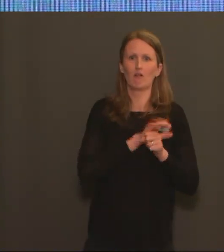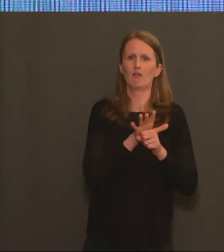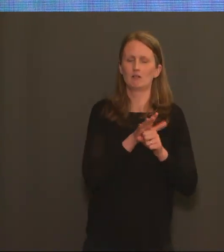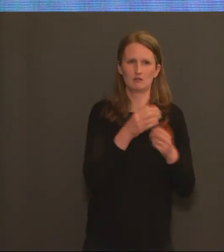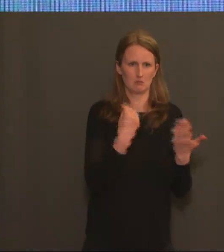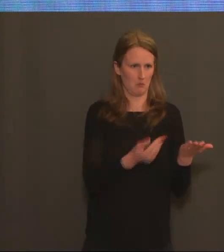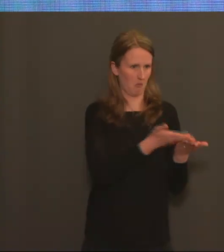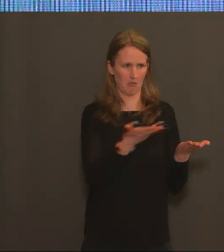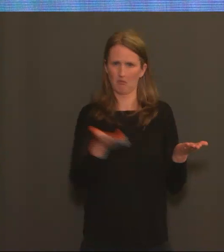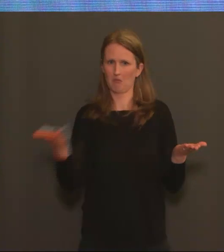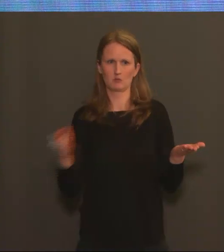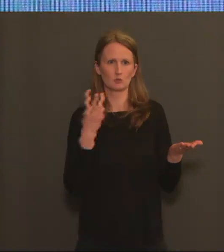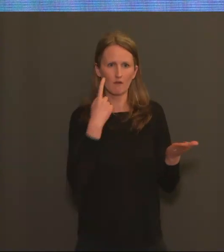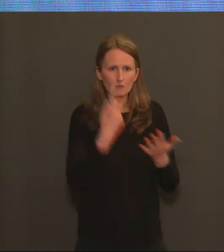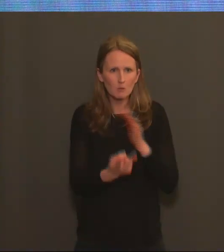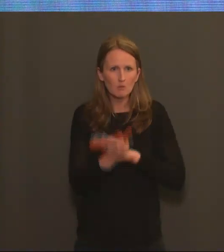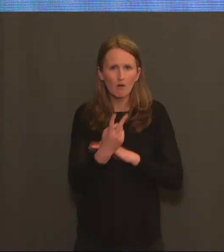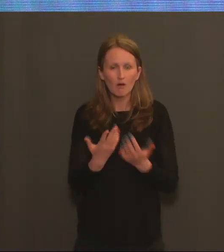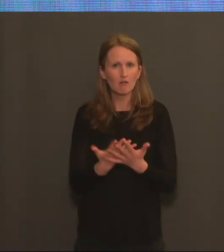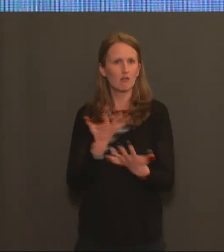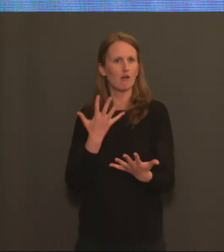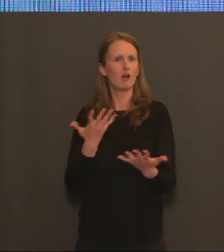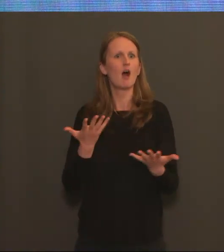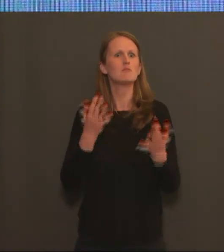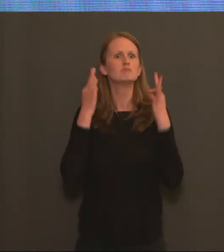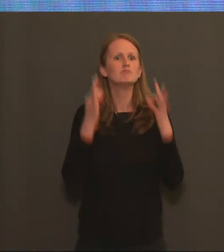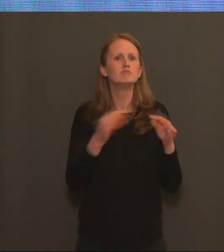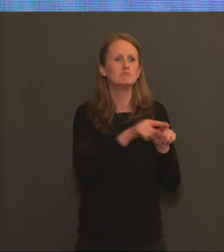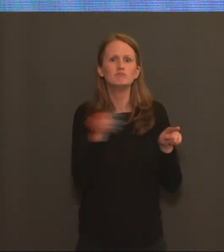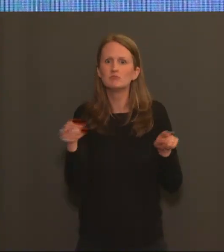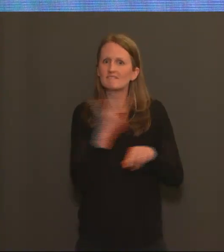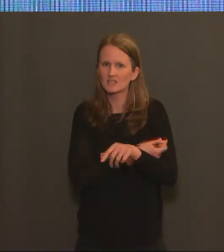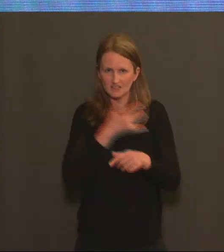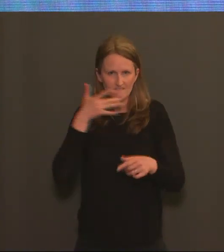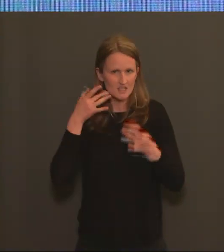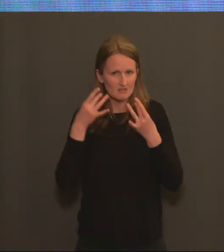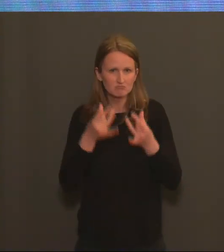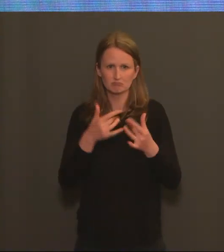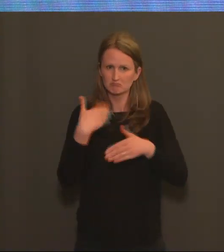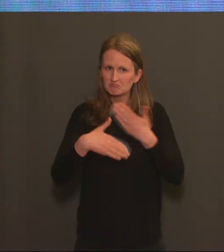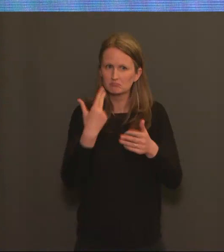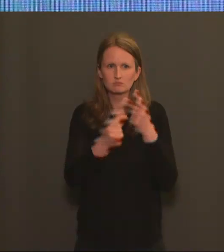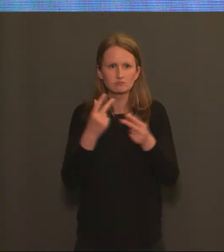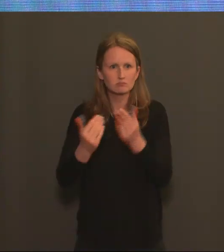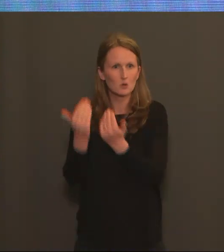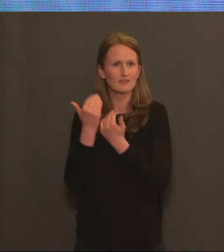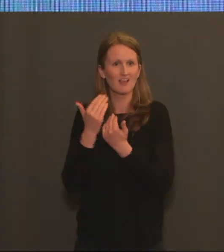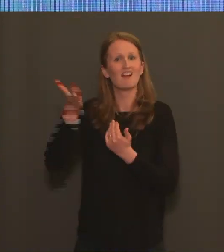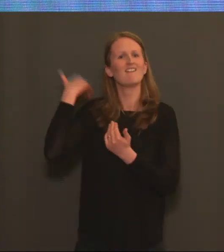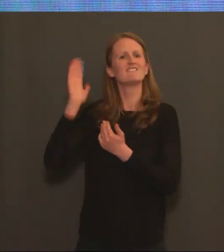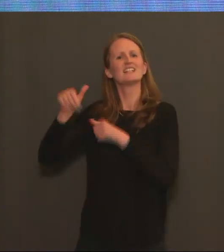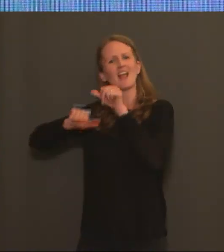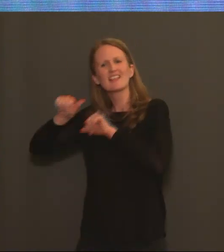déjà été mesurée lors des essais cliniques, mais aussi et surtout qu'ils fonctionnent bel et